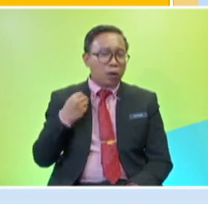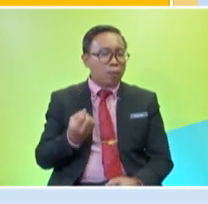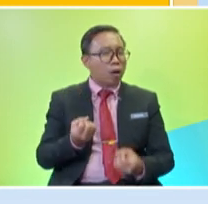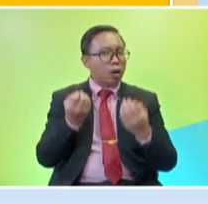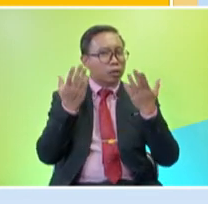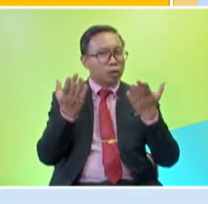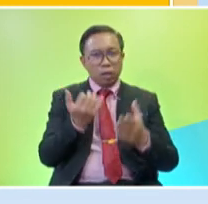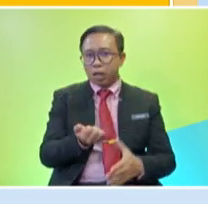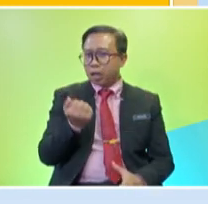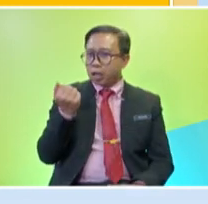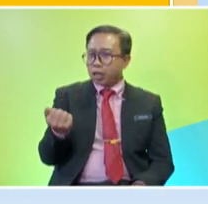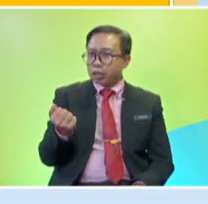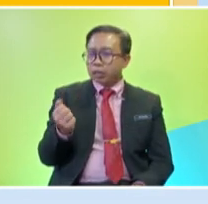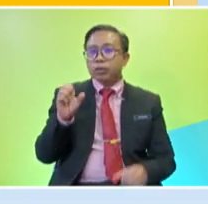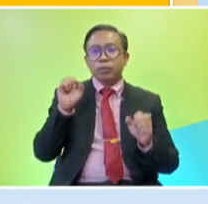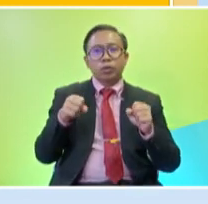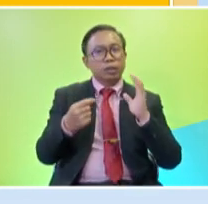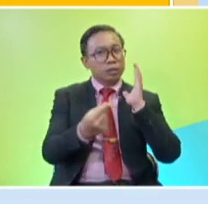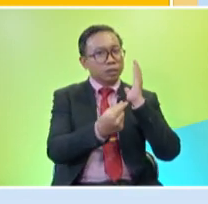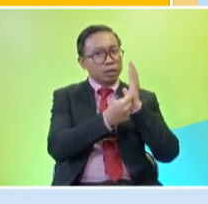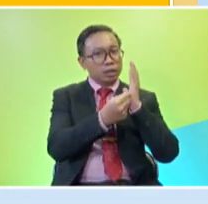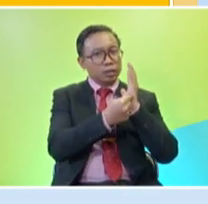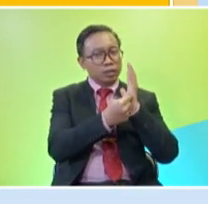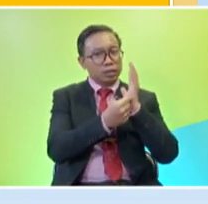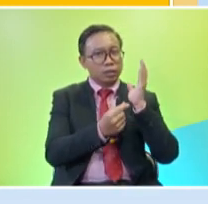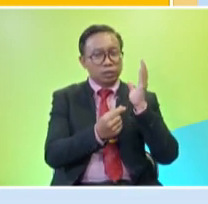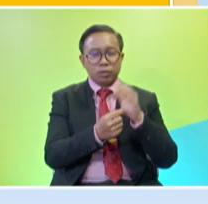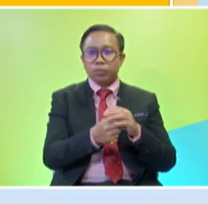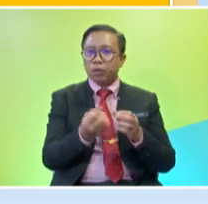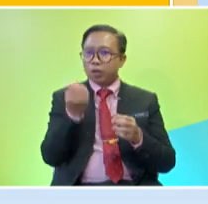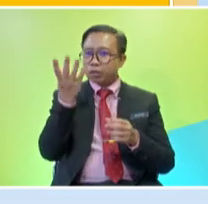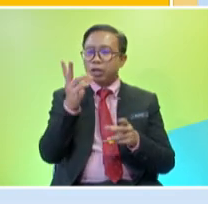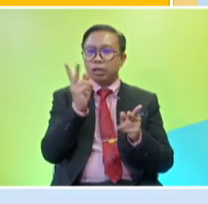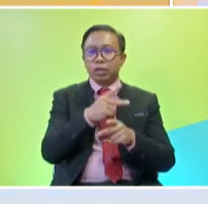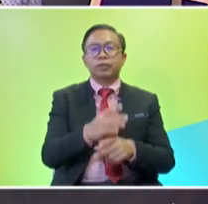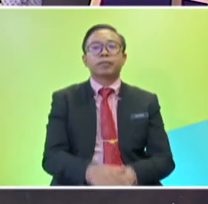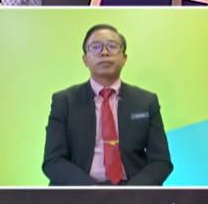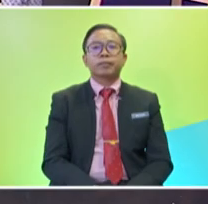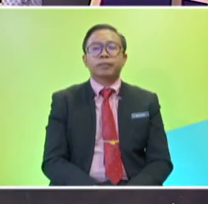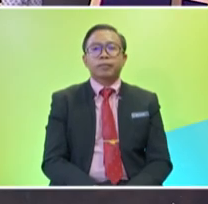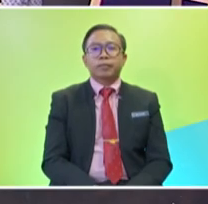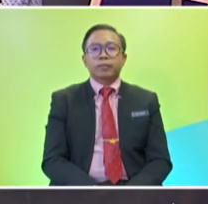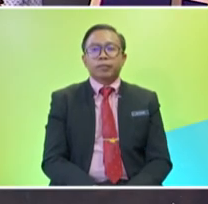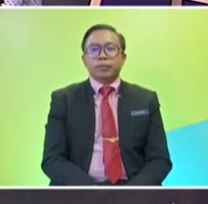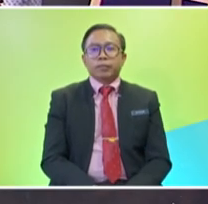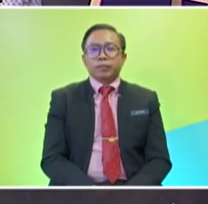yang boleh dicas berkali-kali ah itu adalah